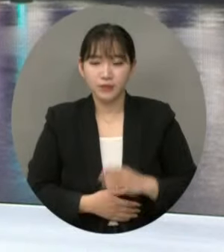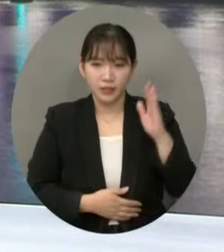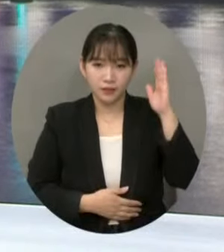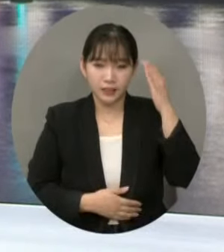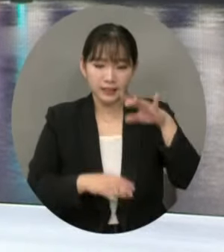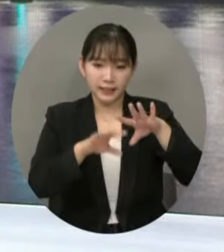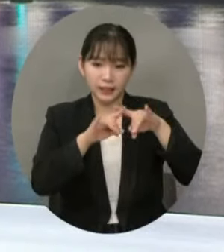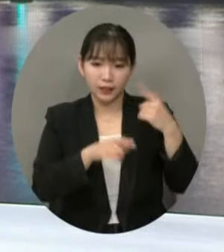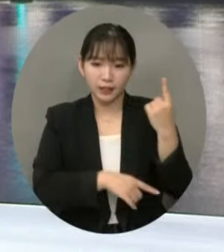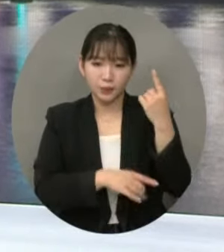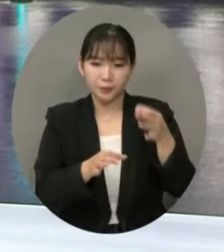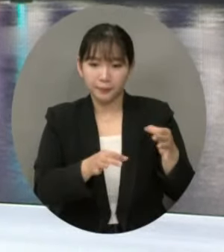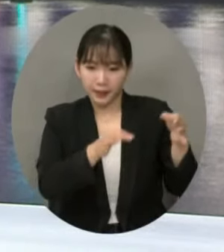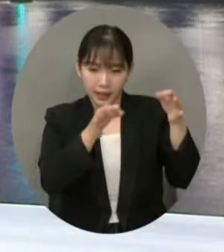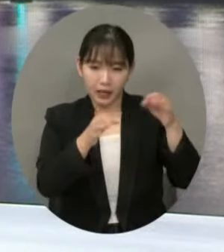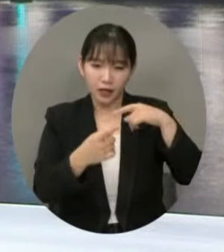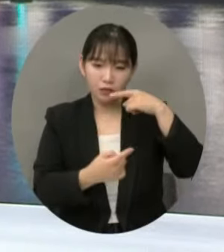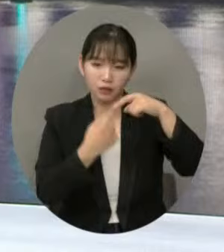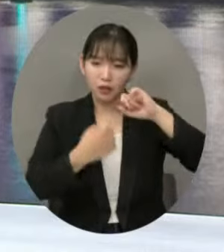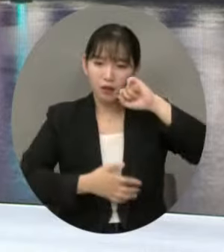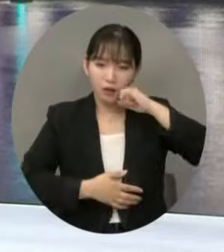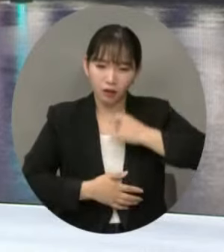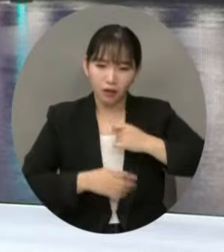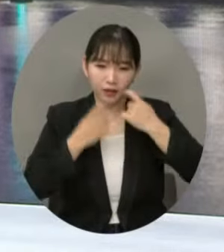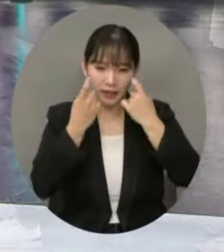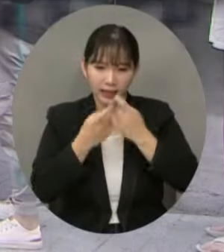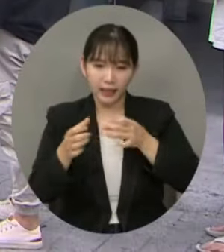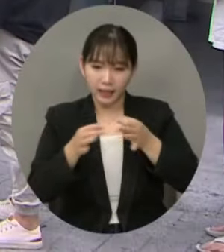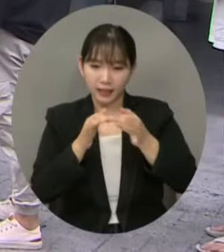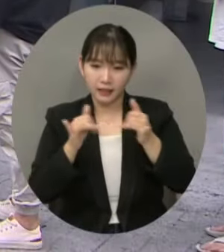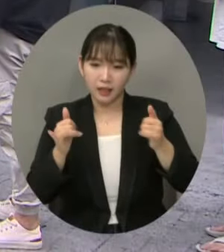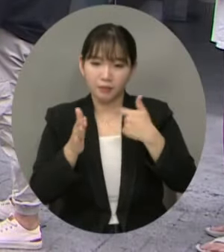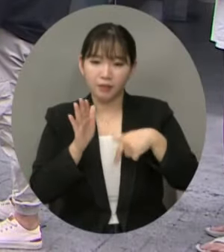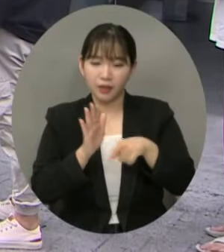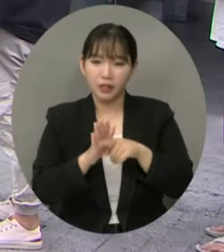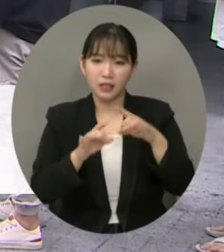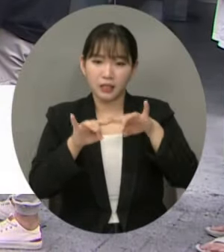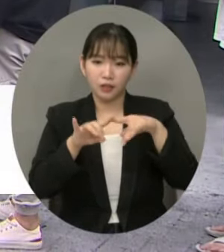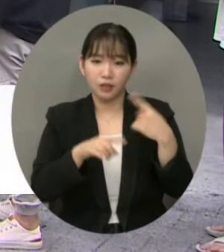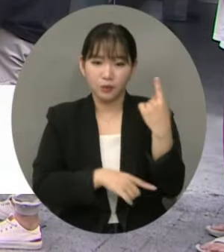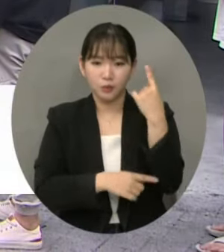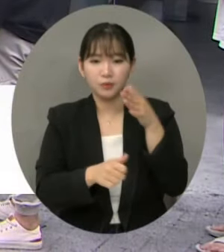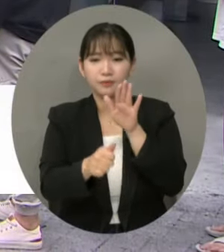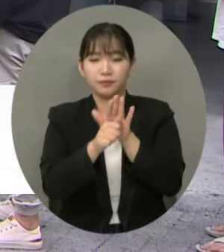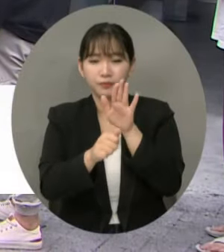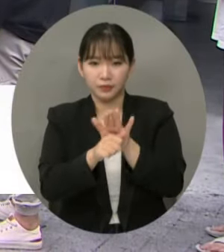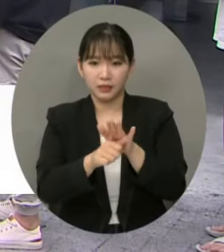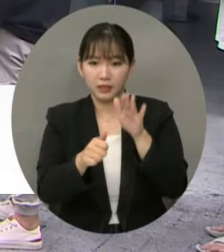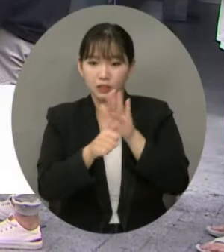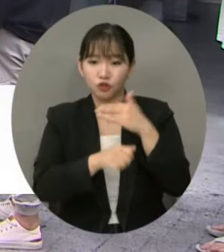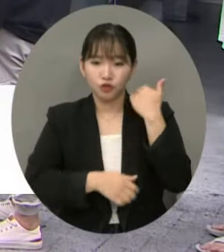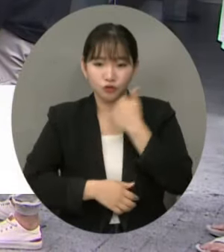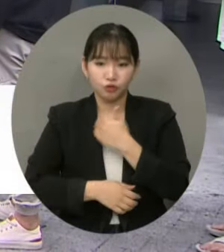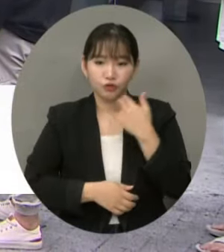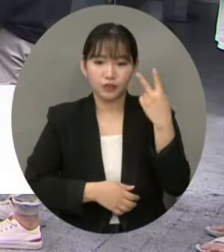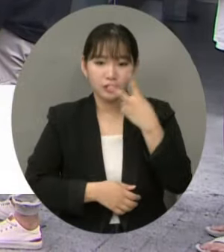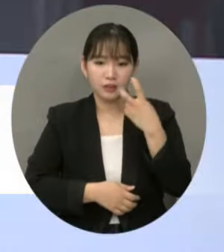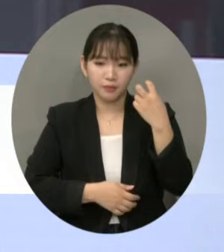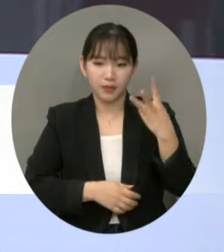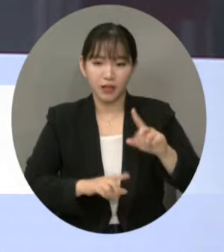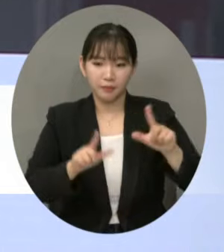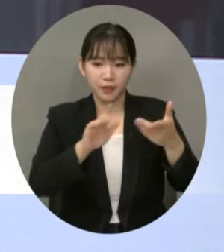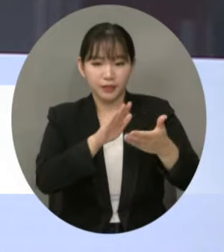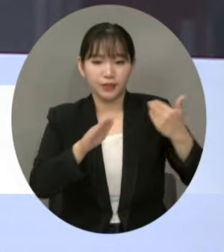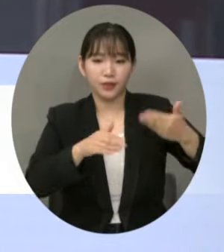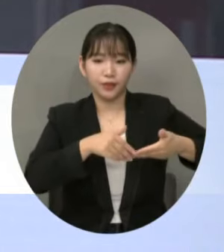최근 전기요금 인상으로 경영난을 겪는 소상공인을 위한 전기요금이 지원됩니다. 지원 대상은 2023년